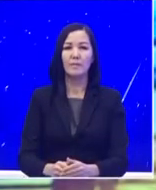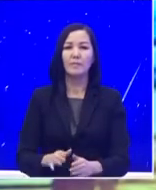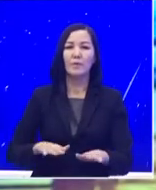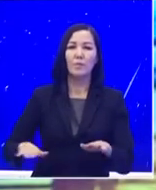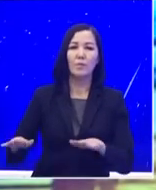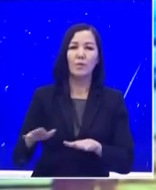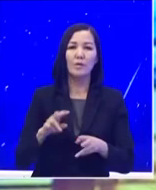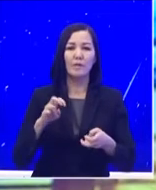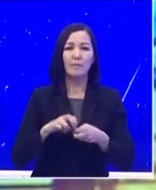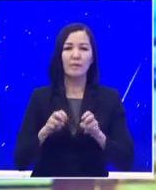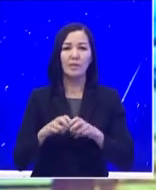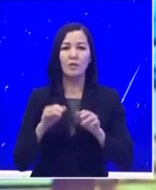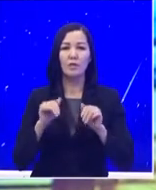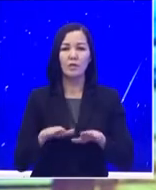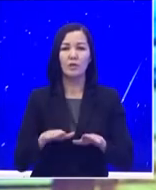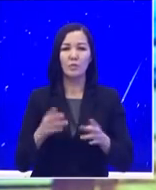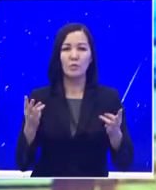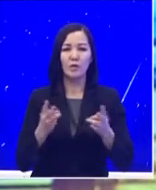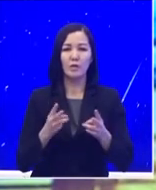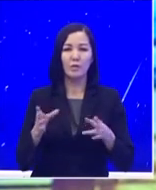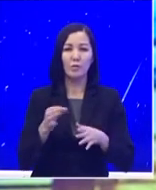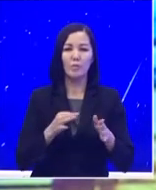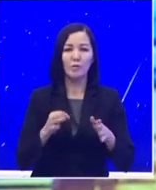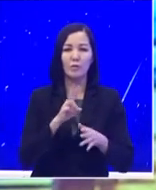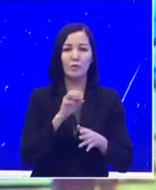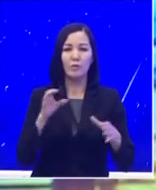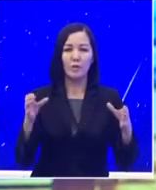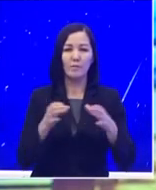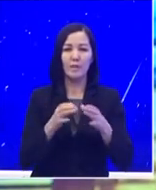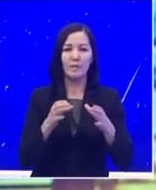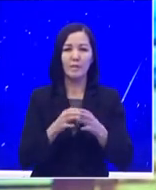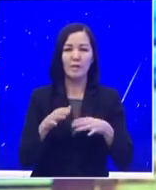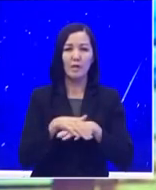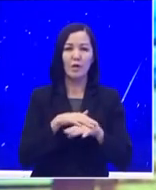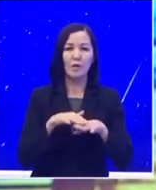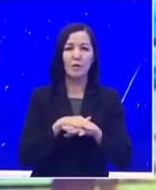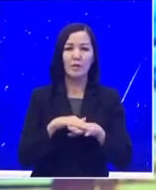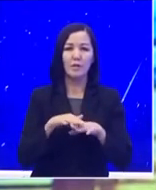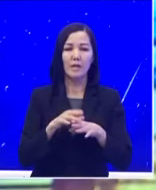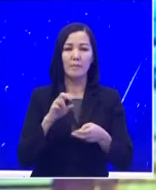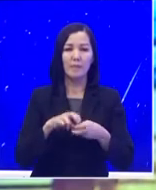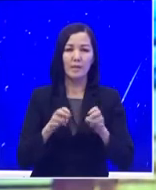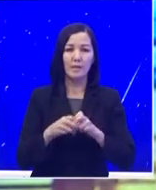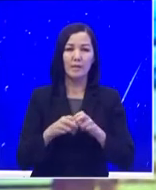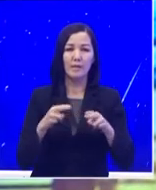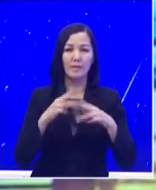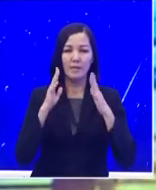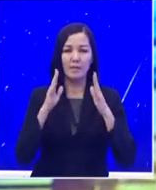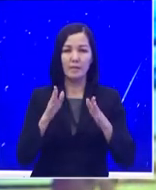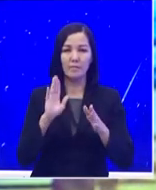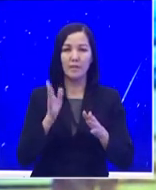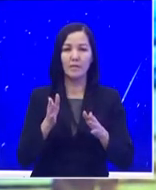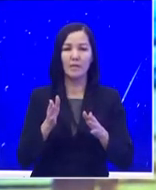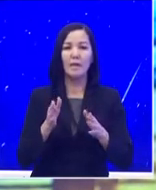Өңірдегі өзекті мәселелер шешілуімен құнды. Облыстық Нұр Отан партия мүшелері тұрғындар арасында туындаған өзекті жайттарды назырдан